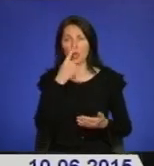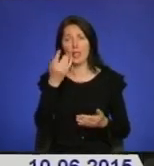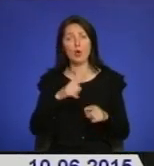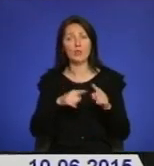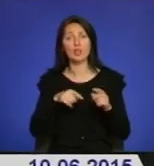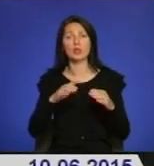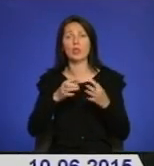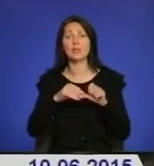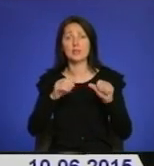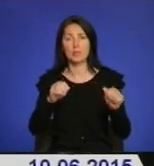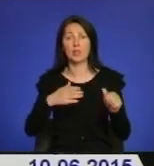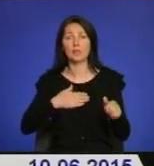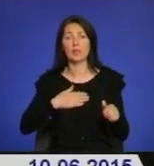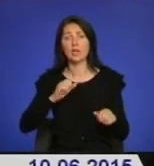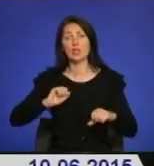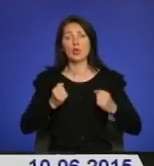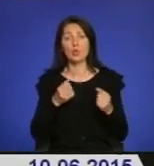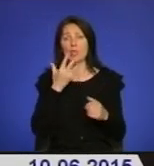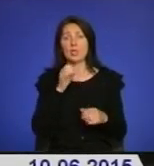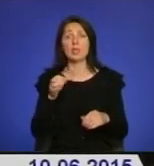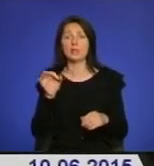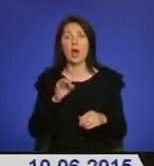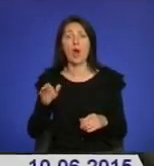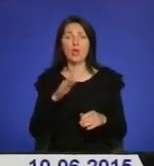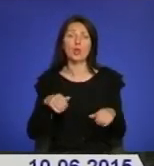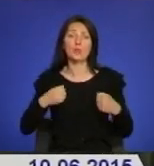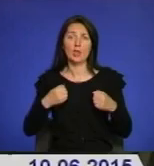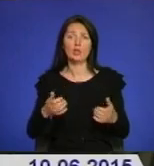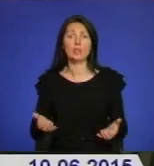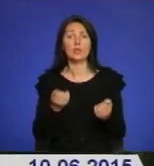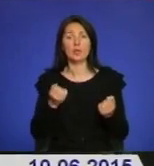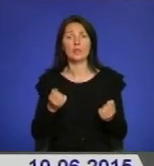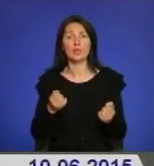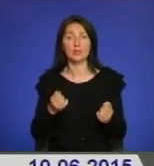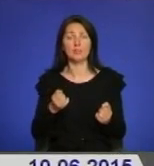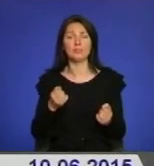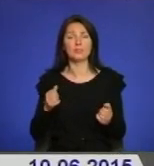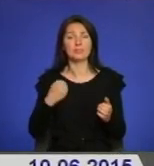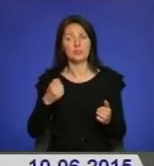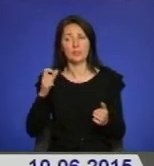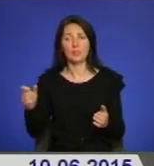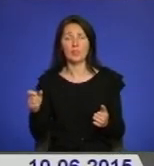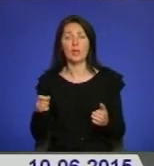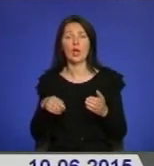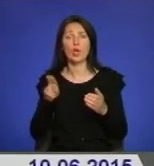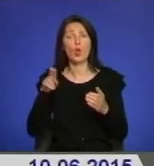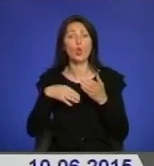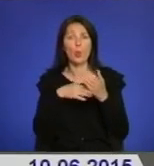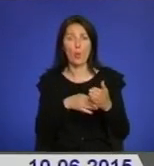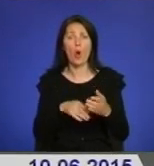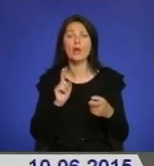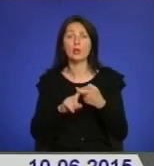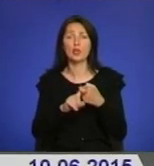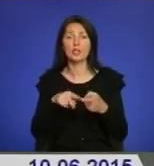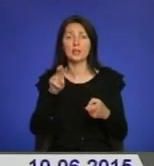за океаном намагаються всіляко підтримувати захисників України. До допомоги бійцям АТО долучилася українська діаспора з містечка